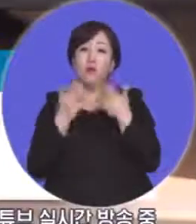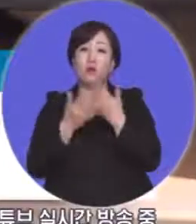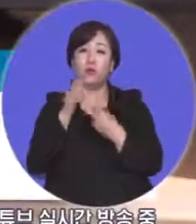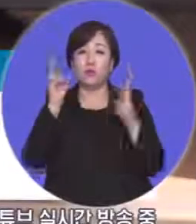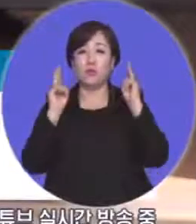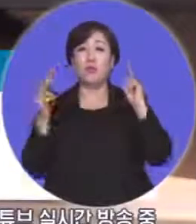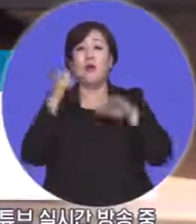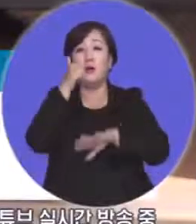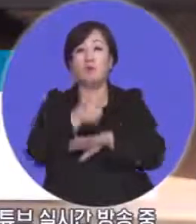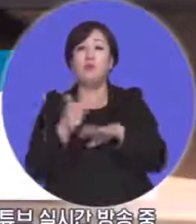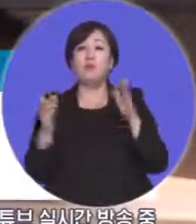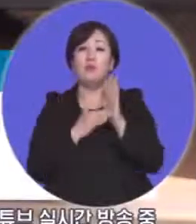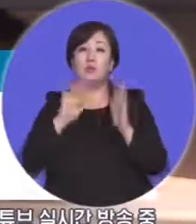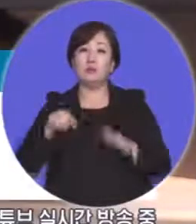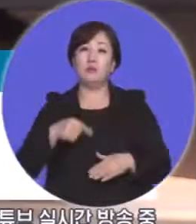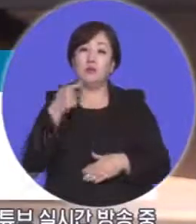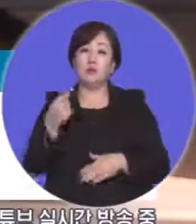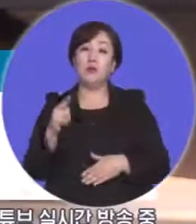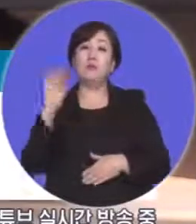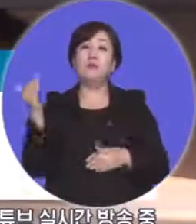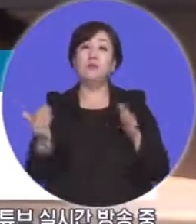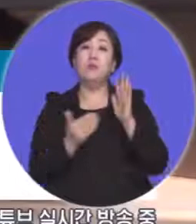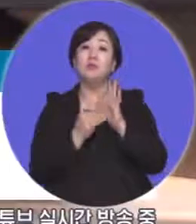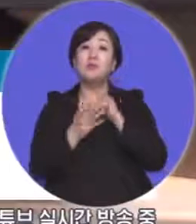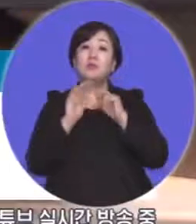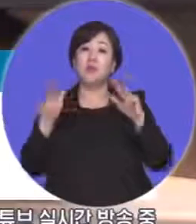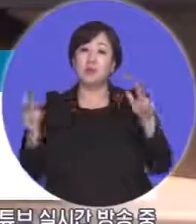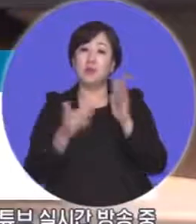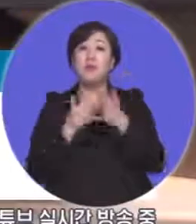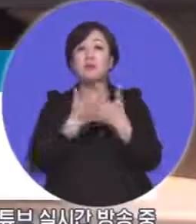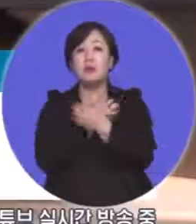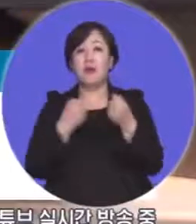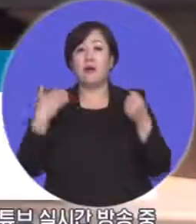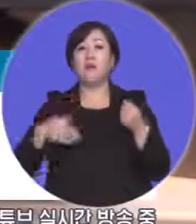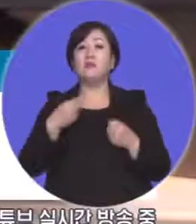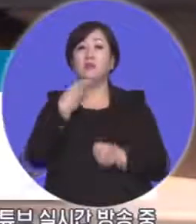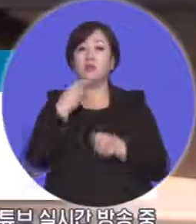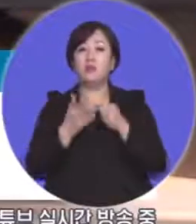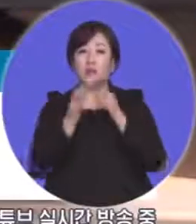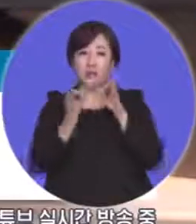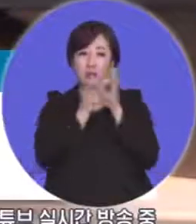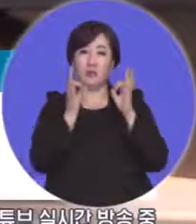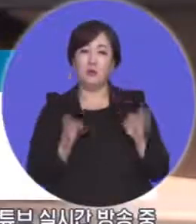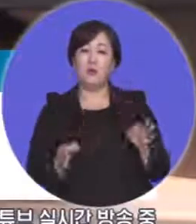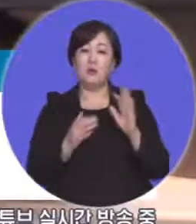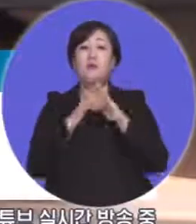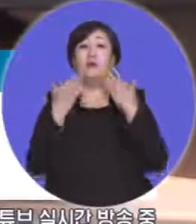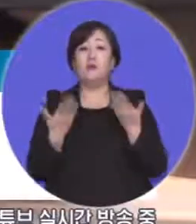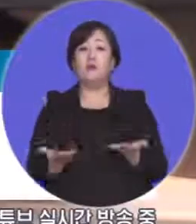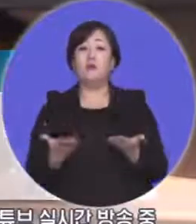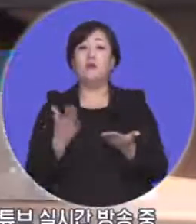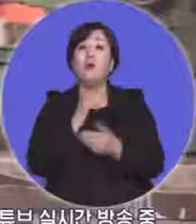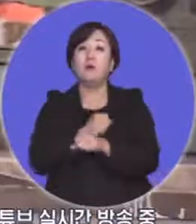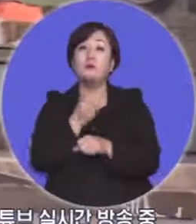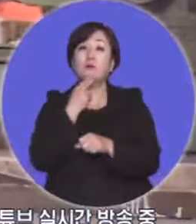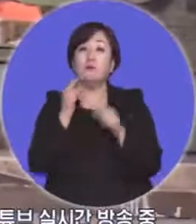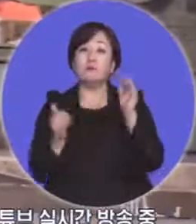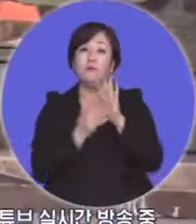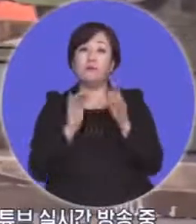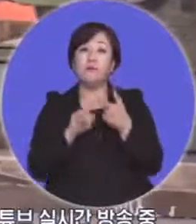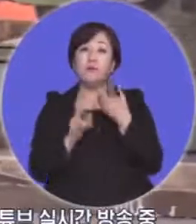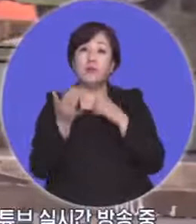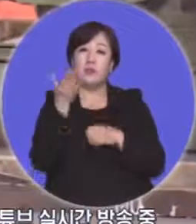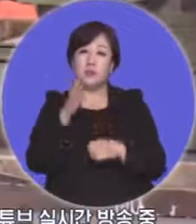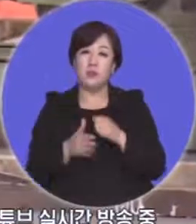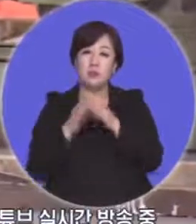회사도. 그래서 오고 마치고 나면은 현재로서 수주된 일이 없기 때문에 당분간 휴업 상태가 됩니다. 코로나